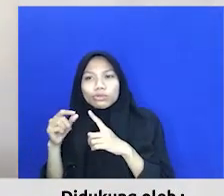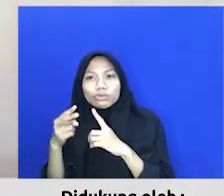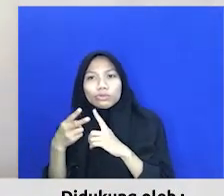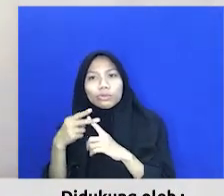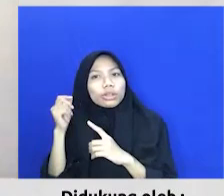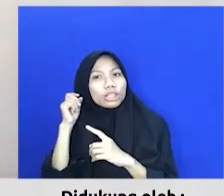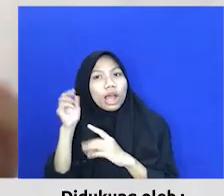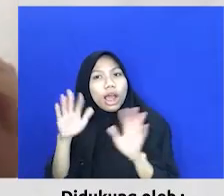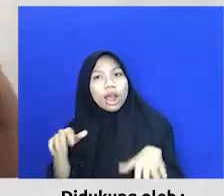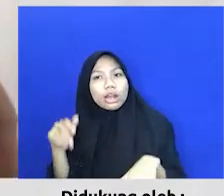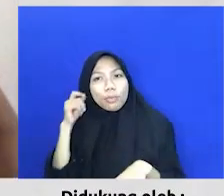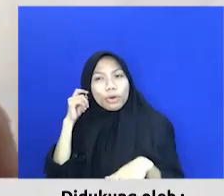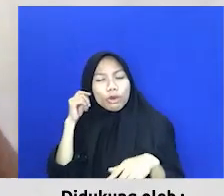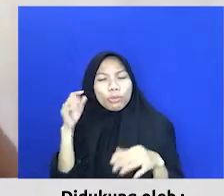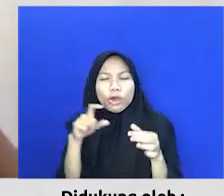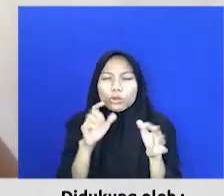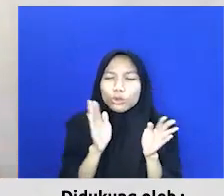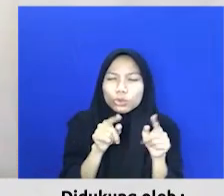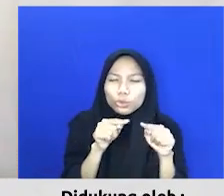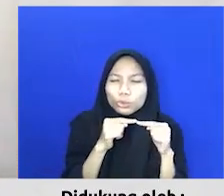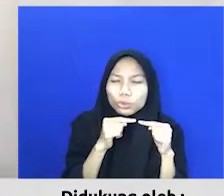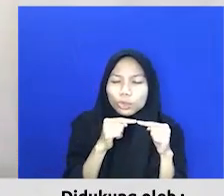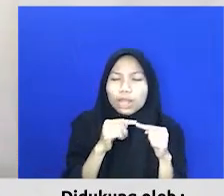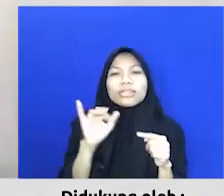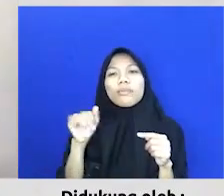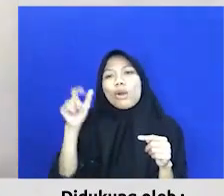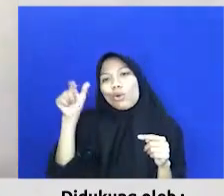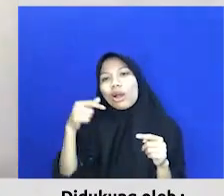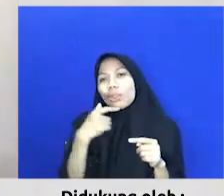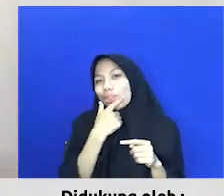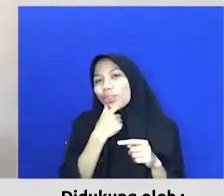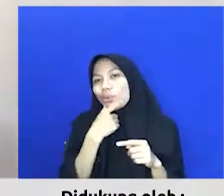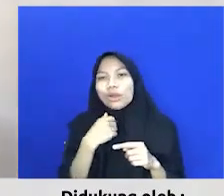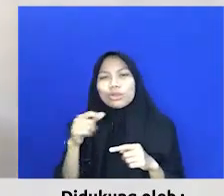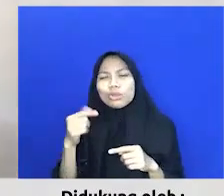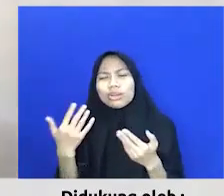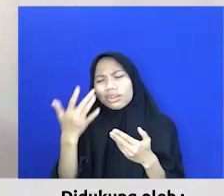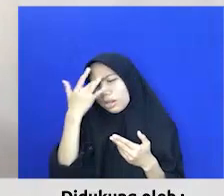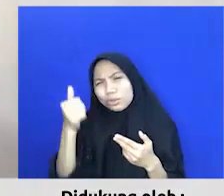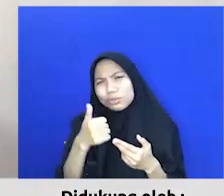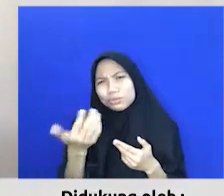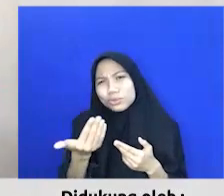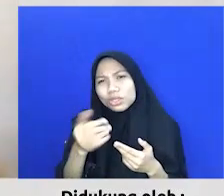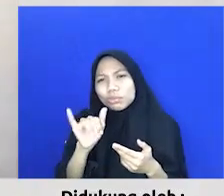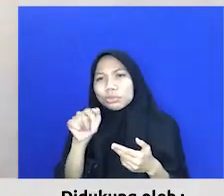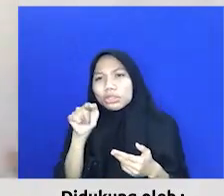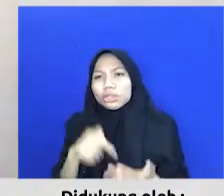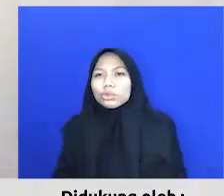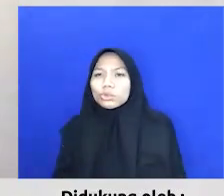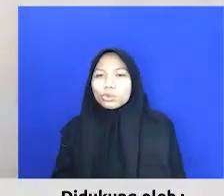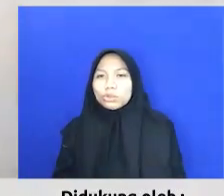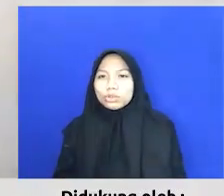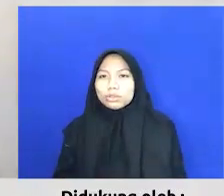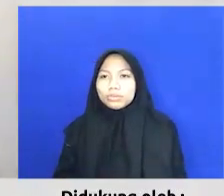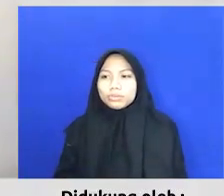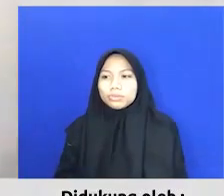gitu, dari Harimau Campak saja, hubungan suami istri di Harimau Campak saja, yang adegan yang ketika minum teh datang ke